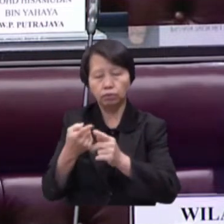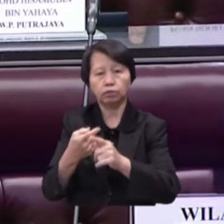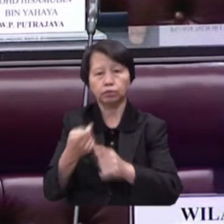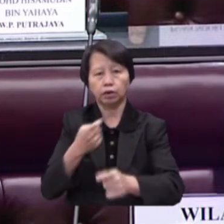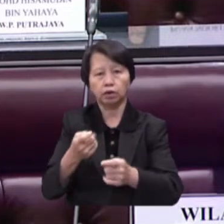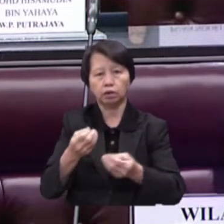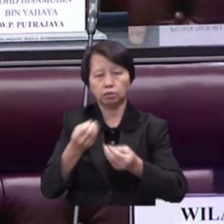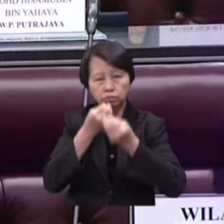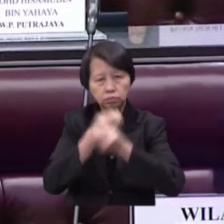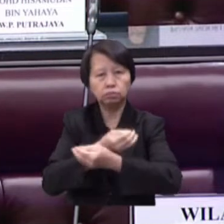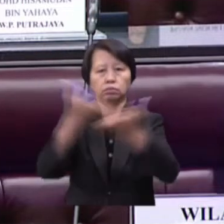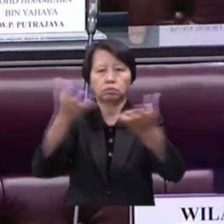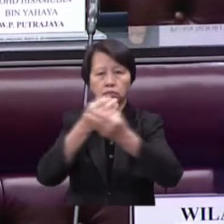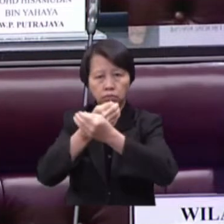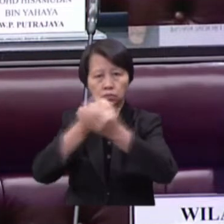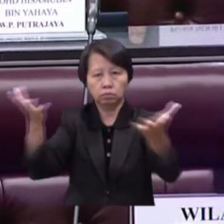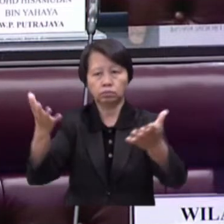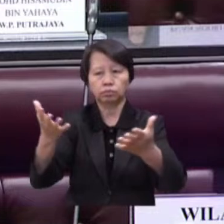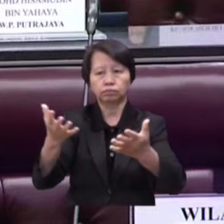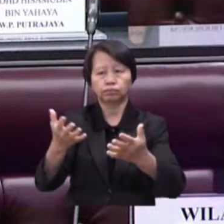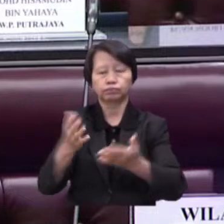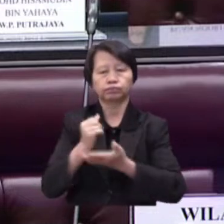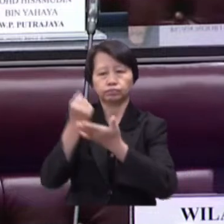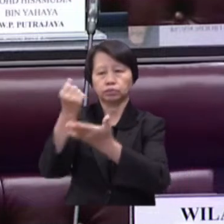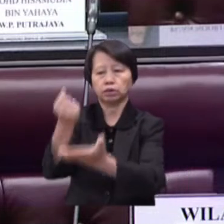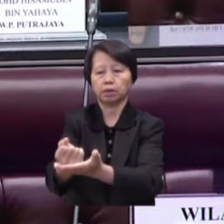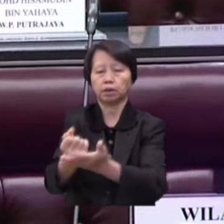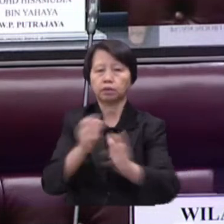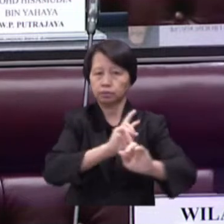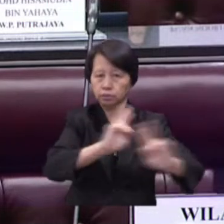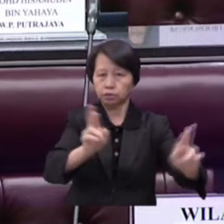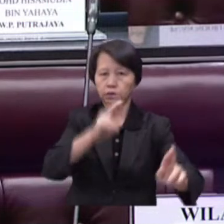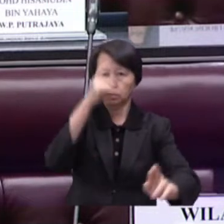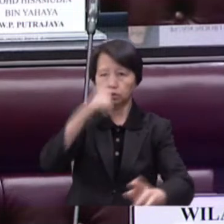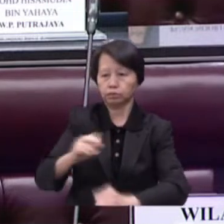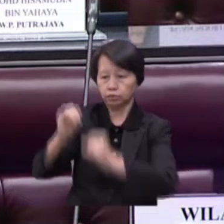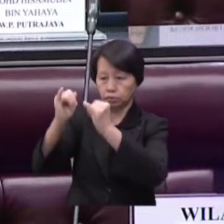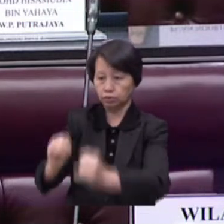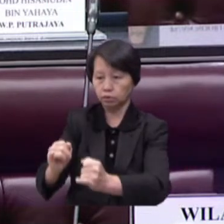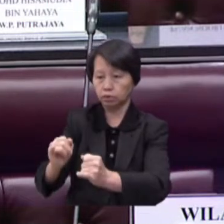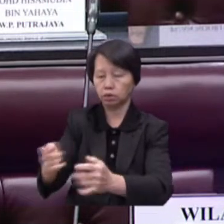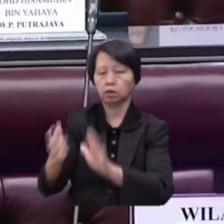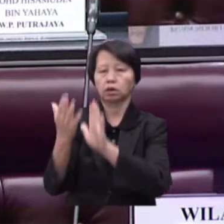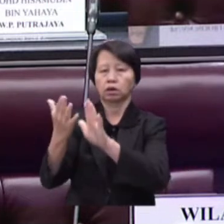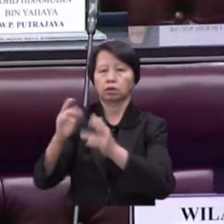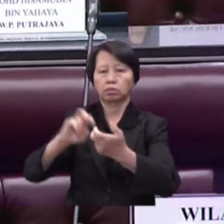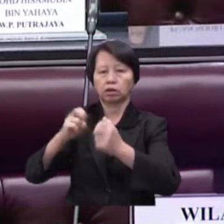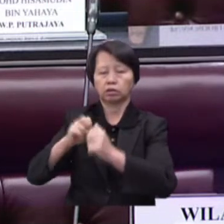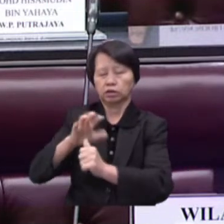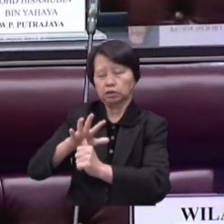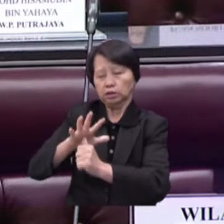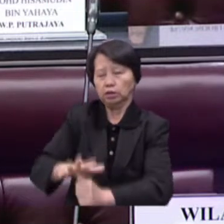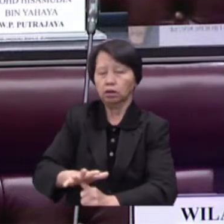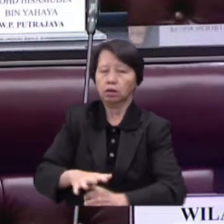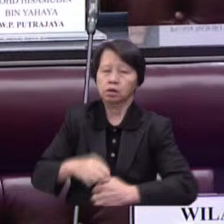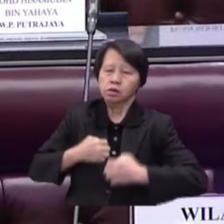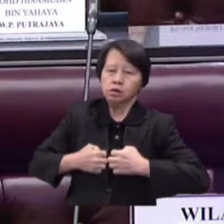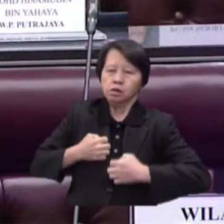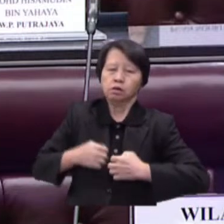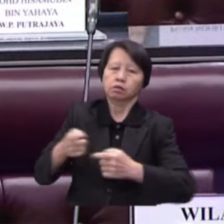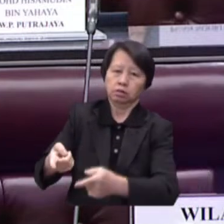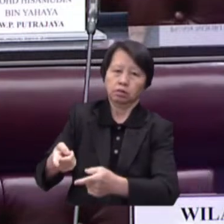segi penyebaran maklumat berkenaan bantuan yang disediakan untuk individu yang menghadapi tekanan emosi